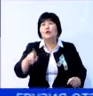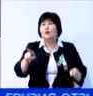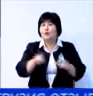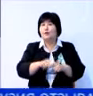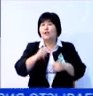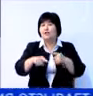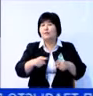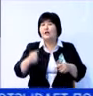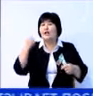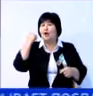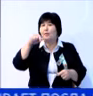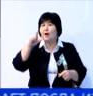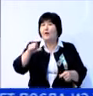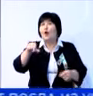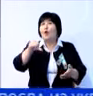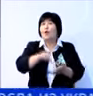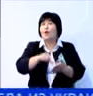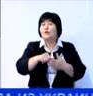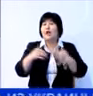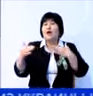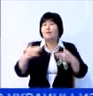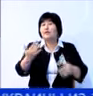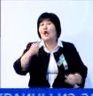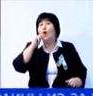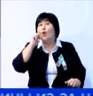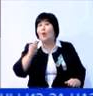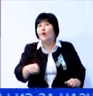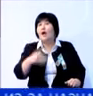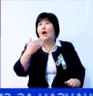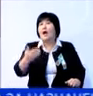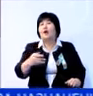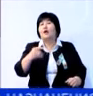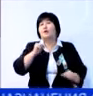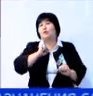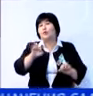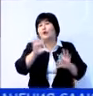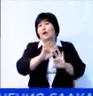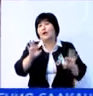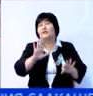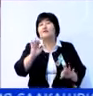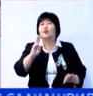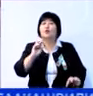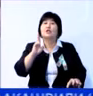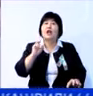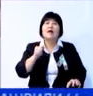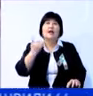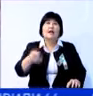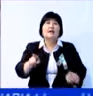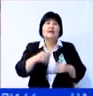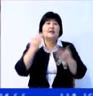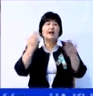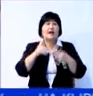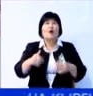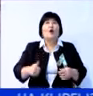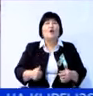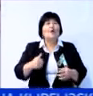из поколения победителей. Участвовал в боях за Украину. О его ратных подвигах рассказала внучка. А на этих кадрах